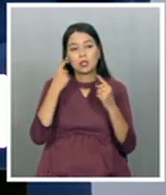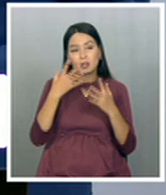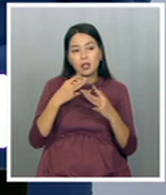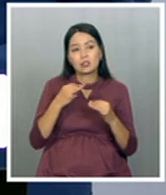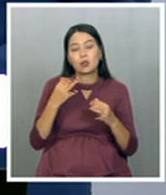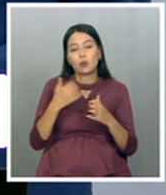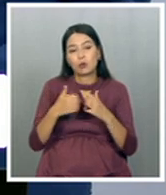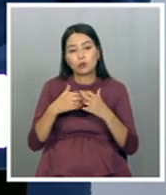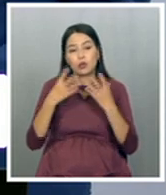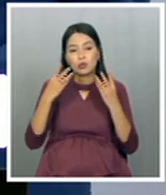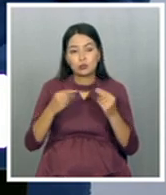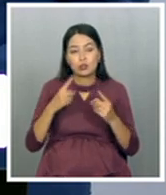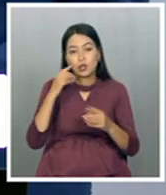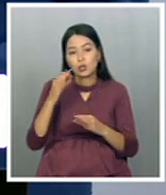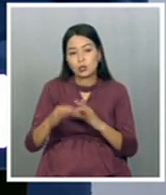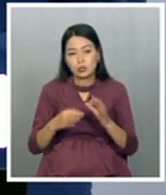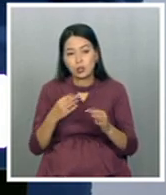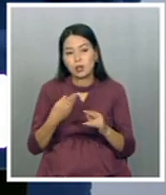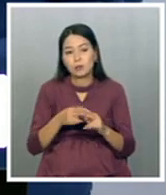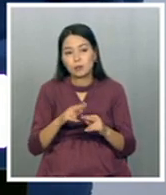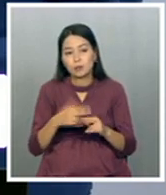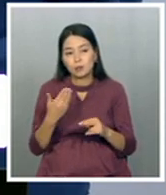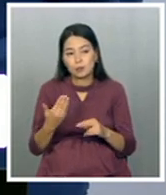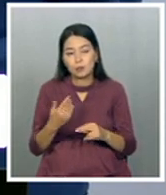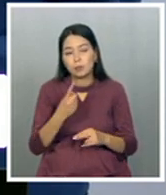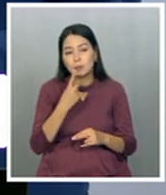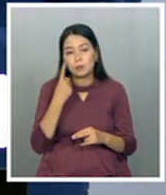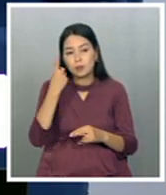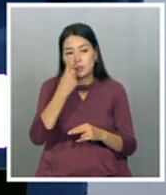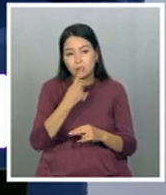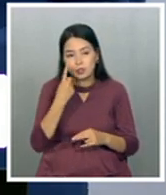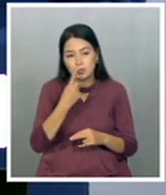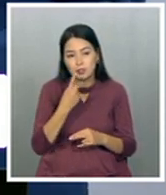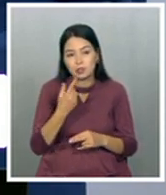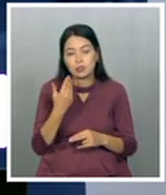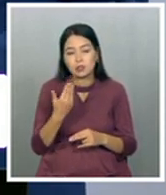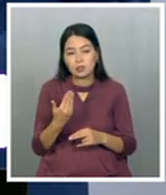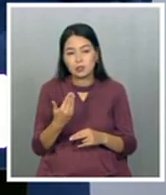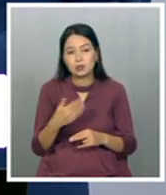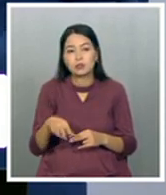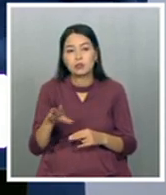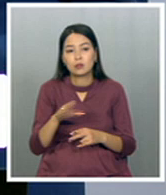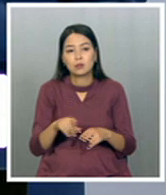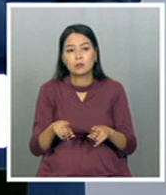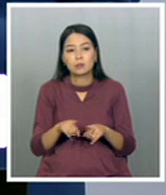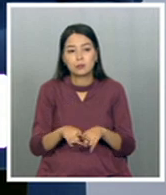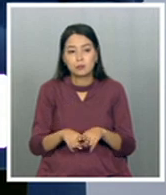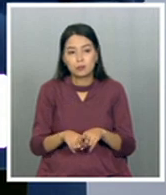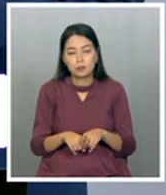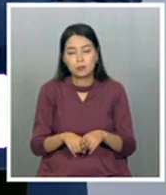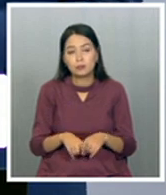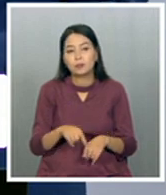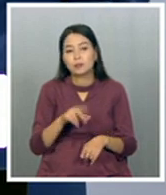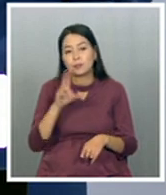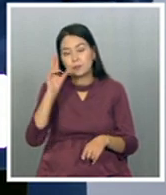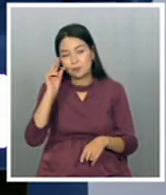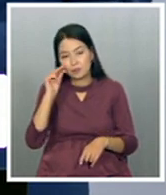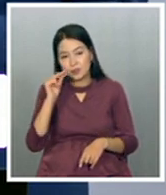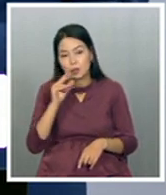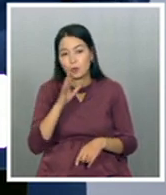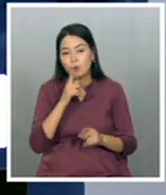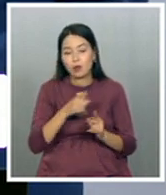яғни орташа күн тәулігі шамасы бір жылдағы жердің өз-өзінен айналу мерзіміне, яғни уақыт